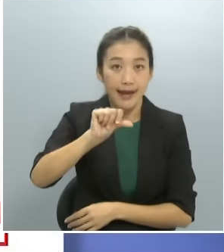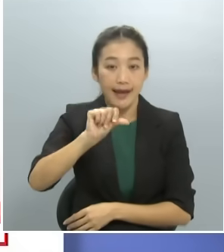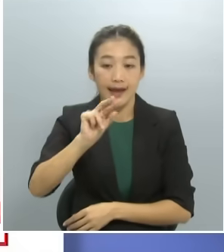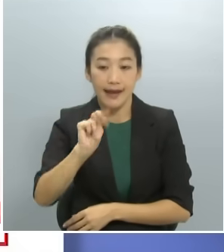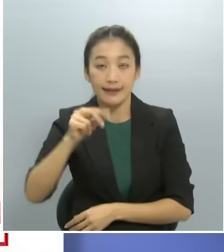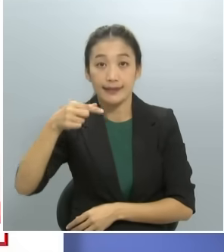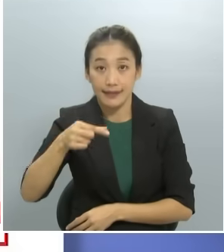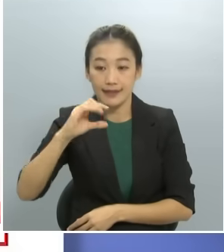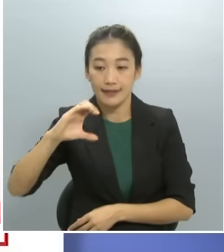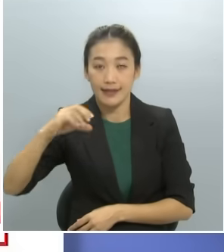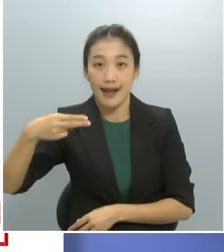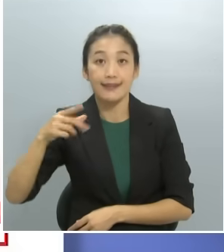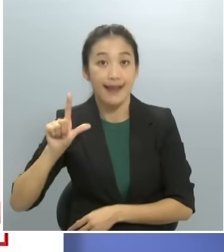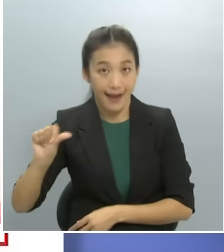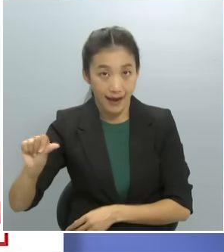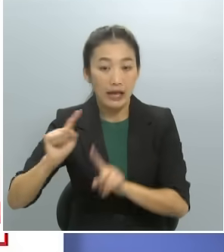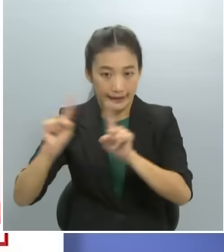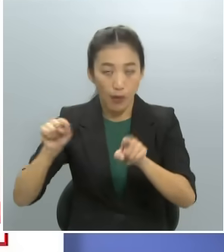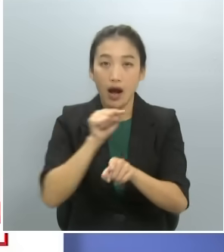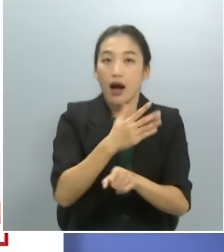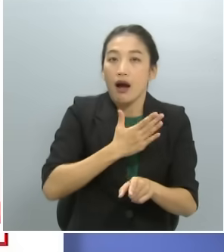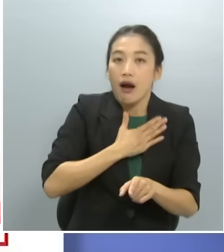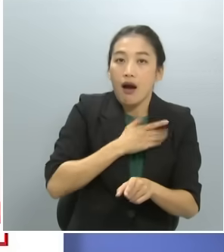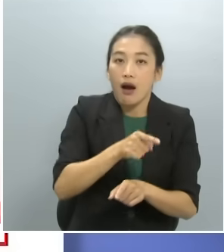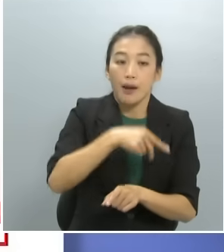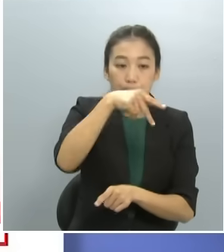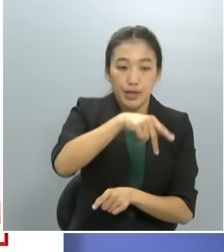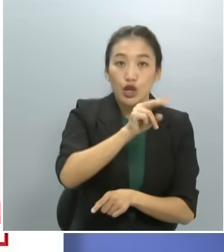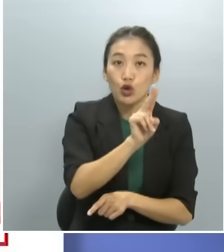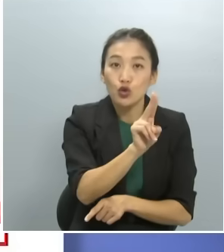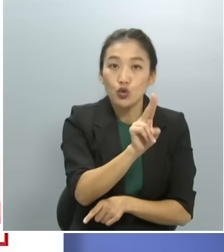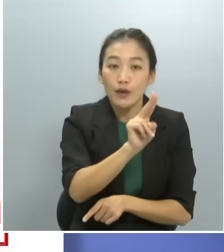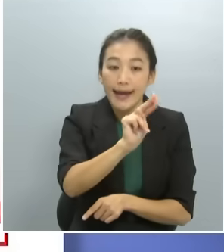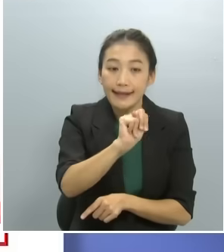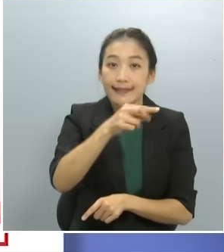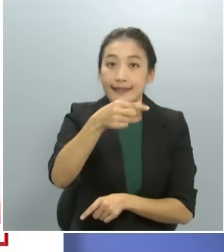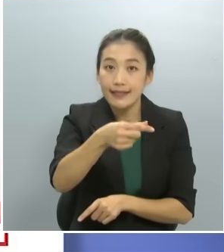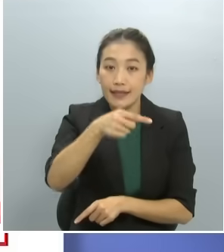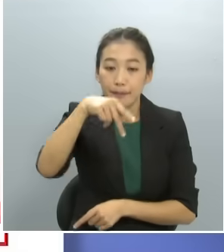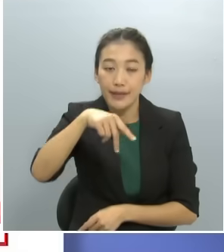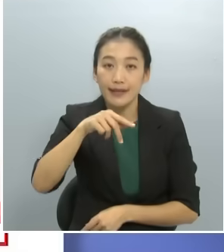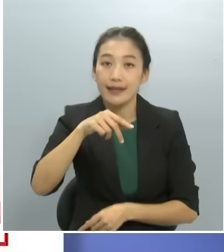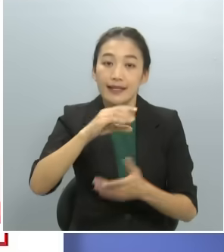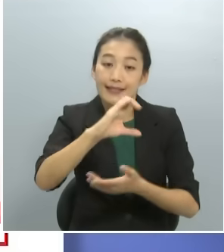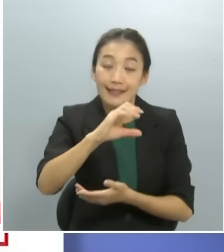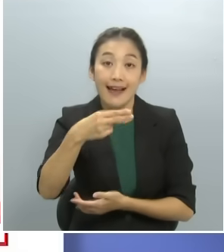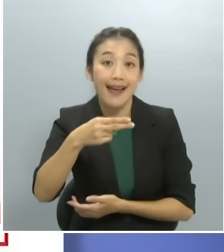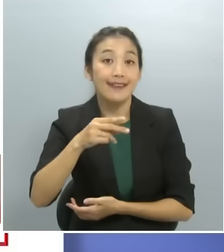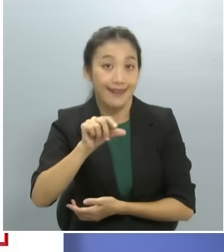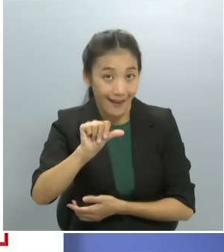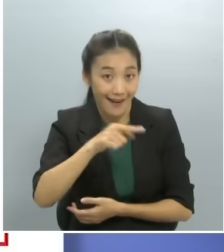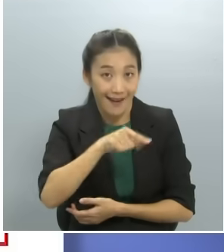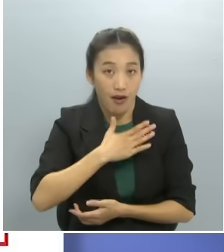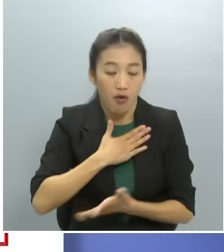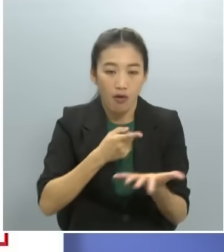ว่าทางร้านปางชาพิมพ์บอกว่า pung c h aคือปุ่มชาปรุงชาปรุงชาอย่างนี้นะ